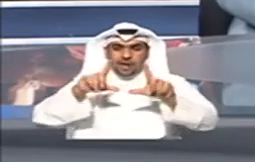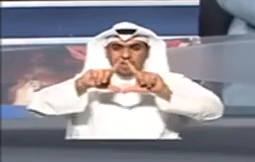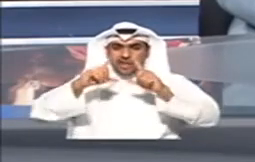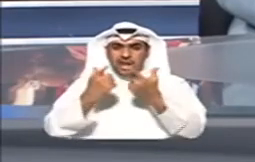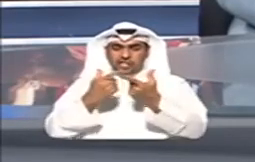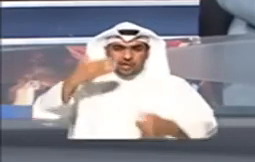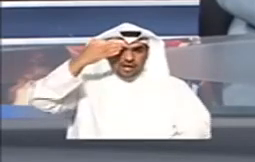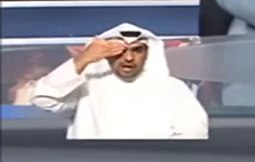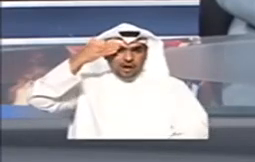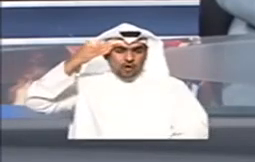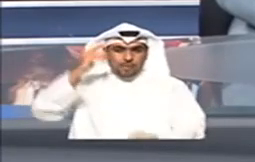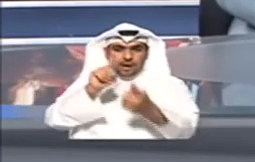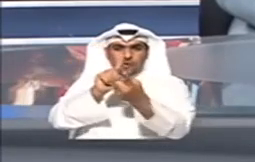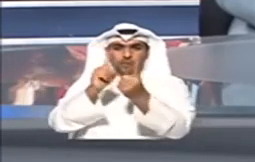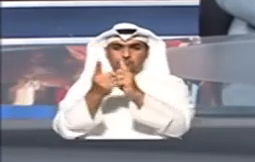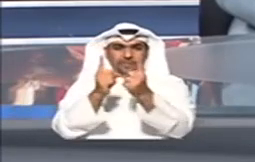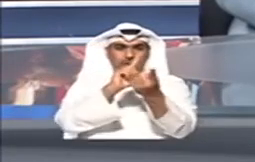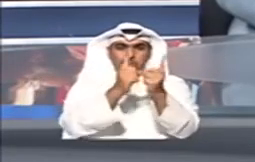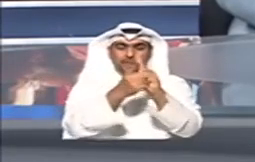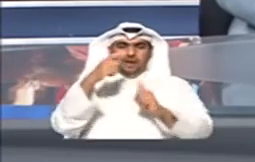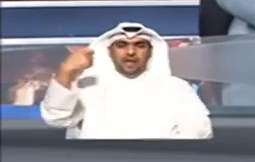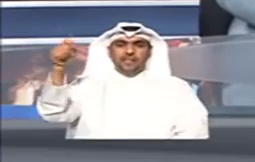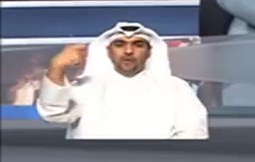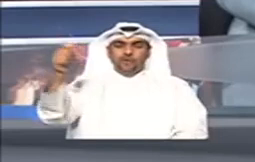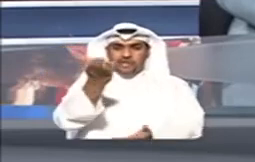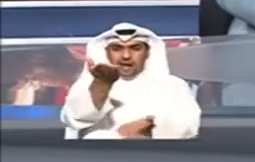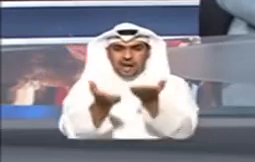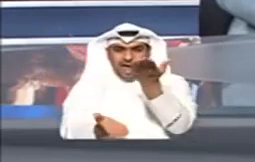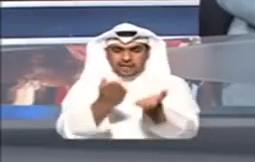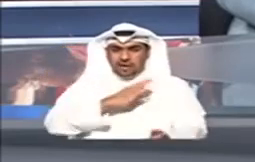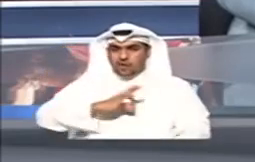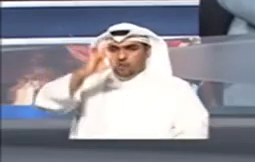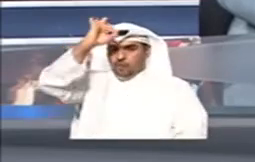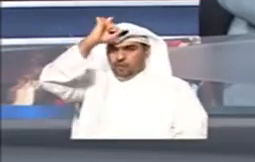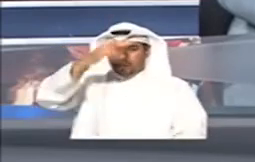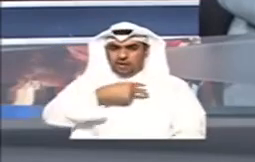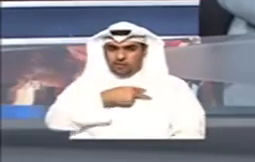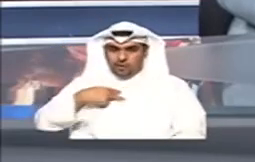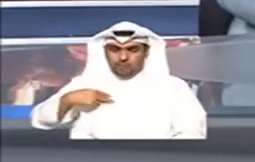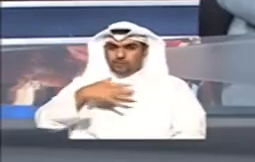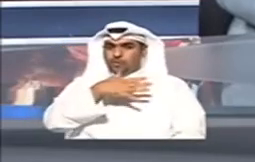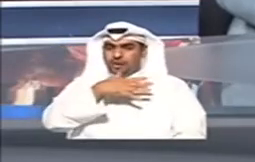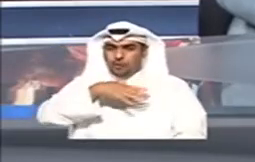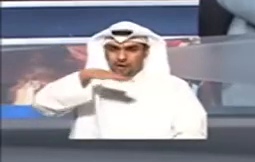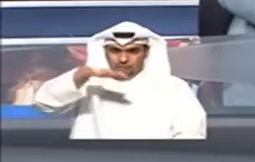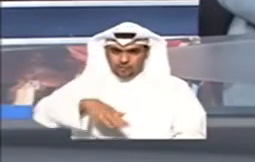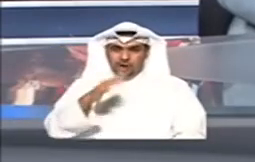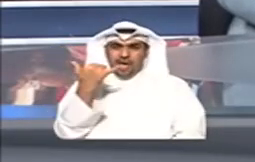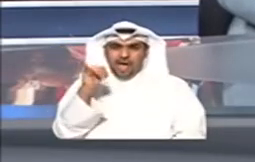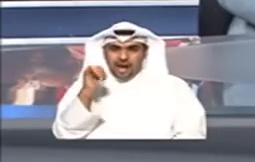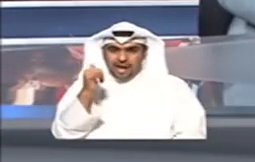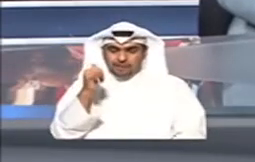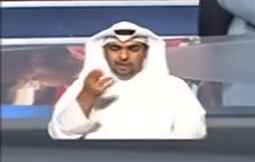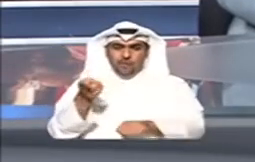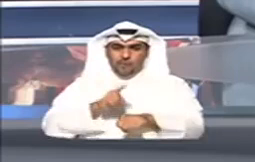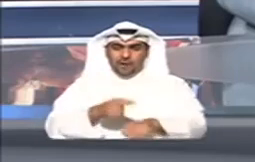لخبراء وممثلي وزارات العدل والداخلية والجهات المعنية بالدول العربية والأمانة الفنية